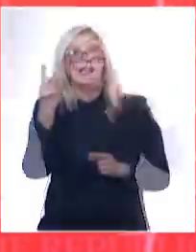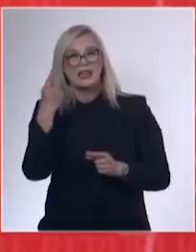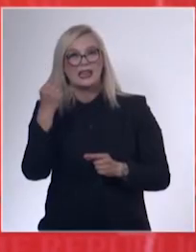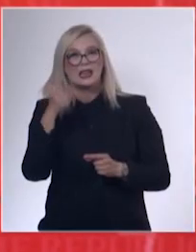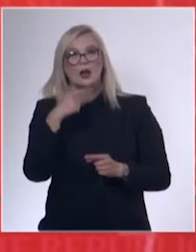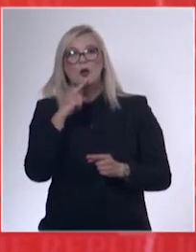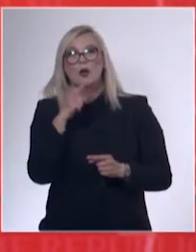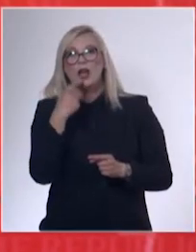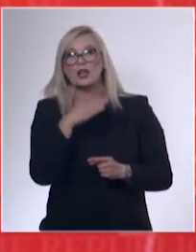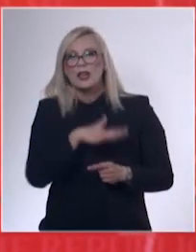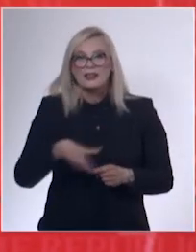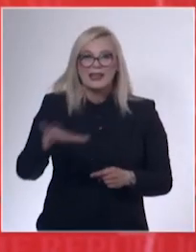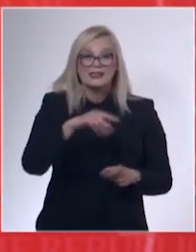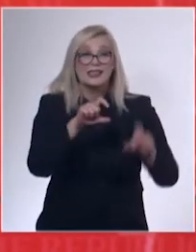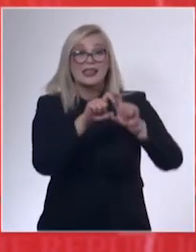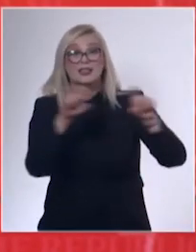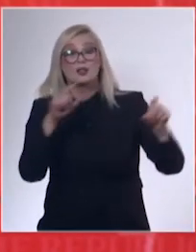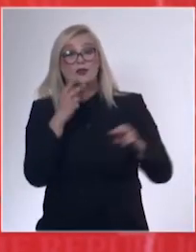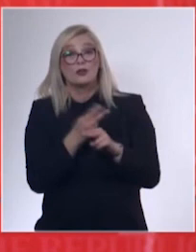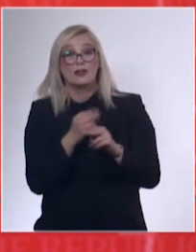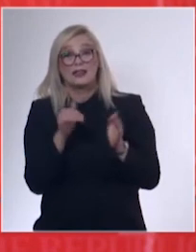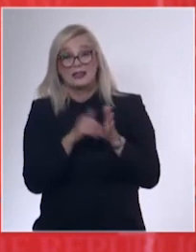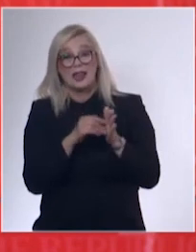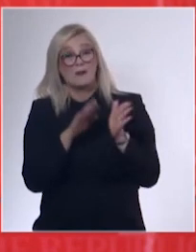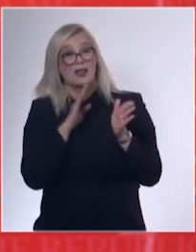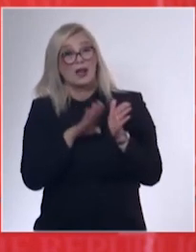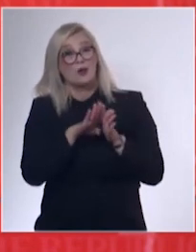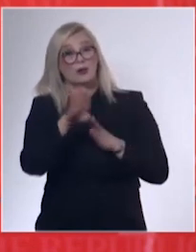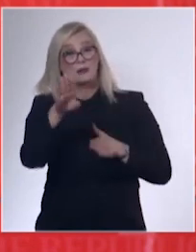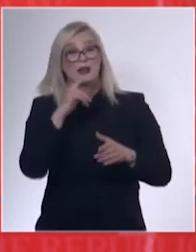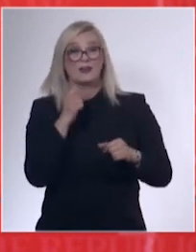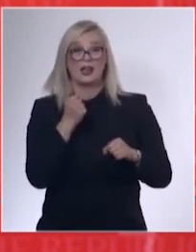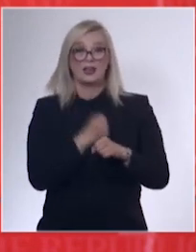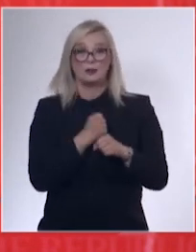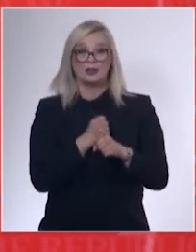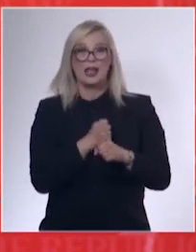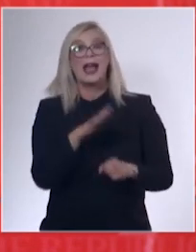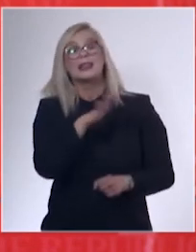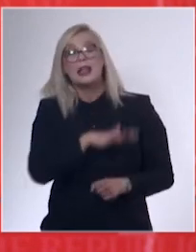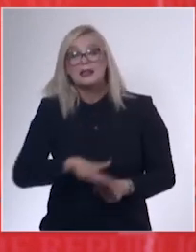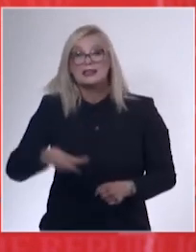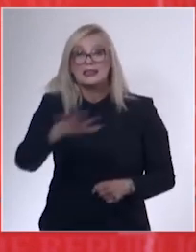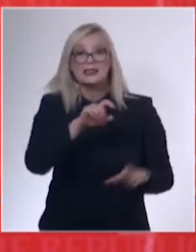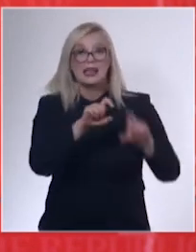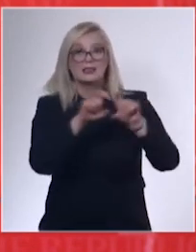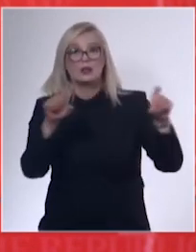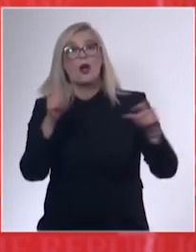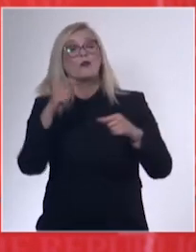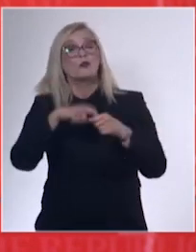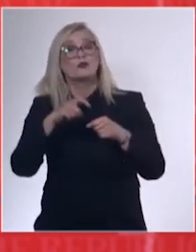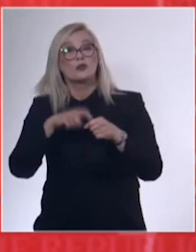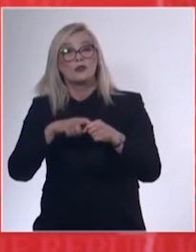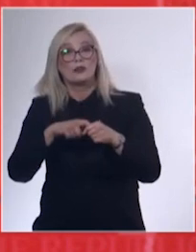народот. На сите институции во државата е да го унапредат работењето. Меѓутоа, на сите институции,